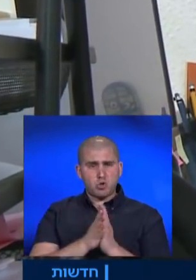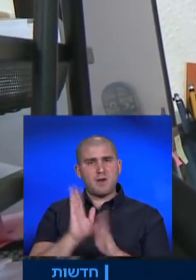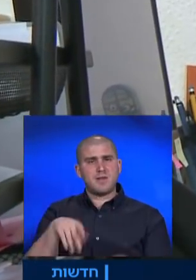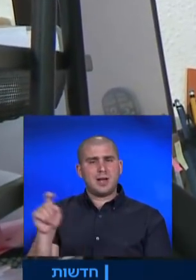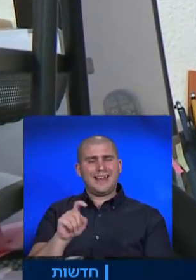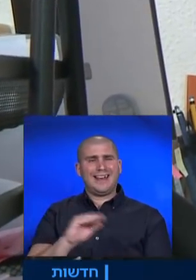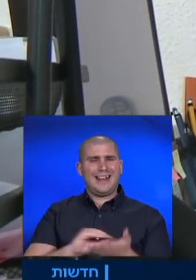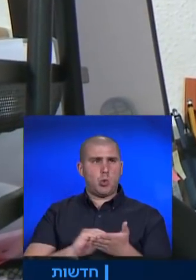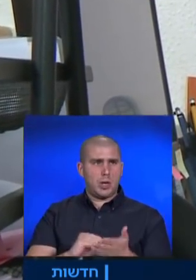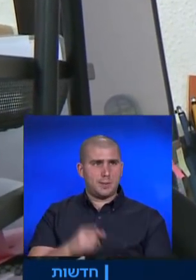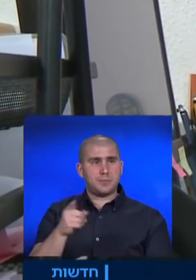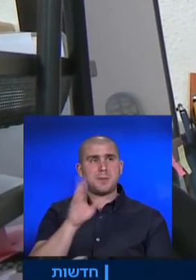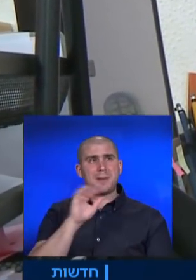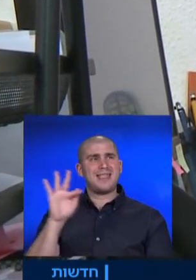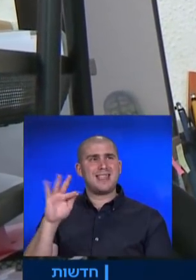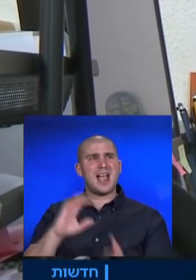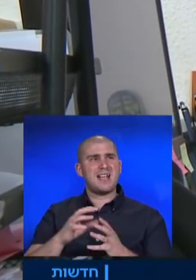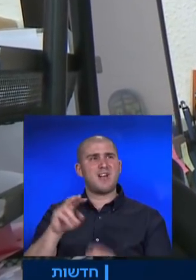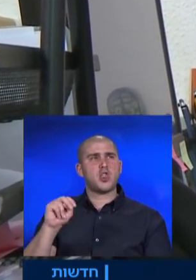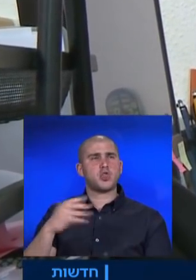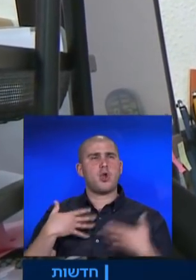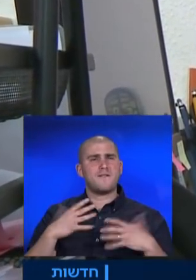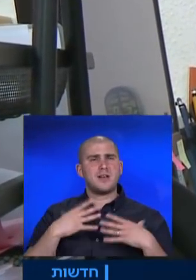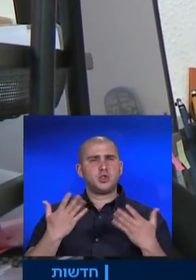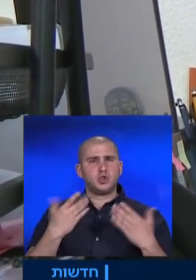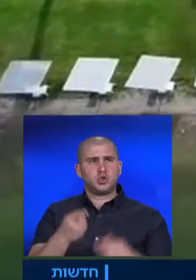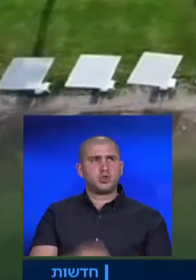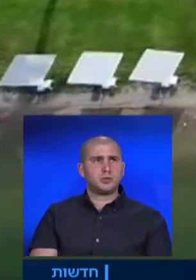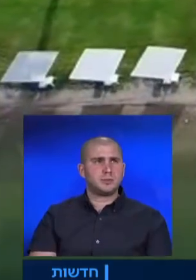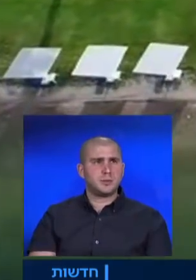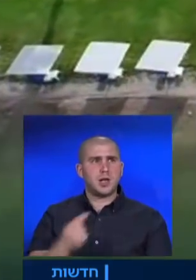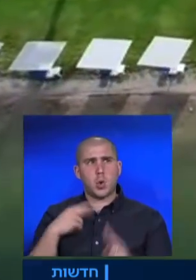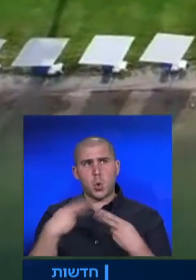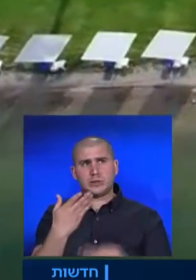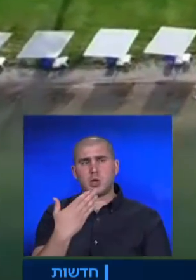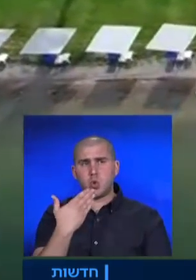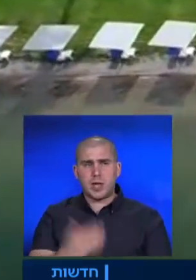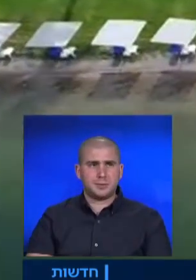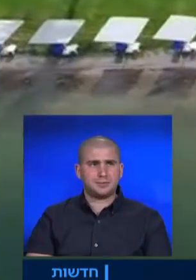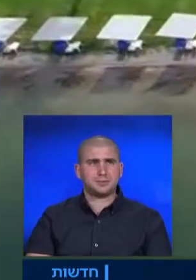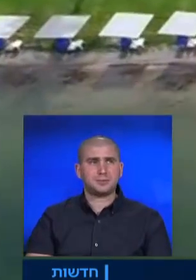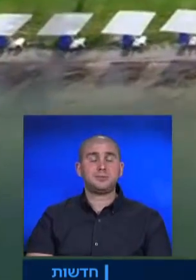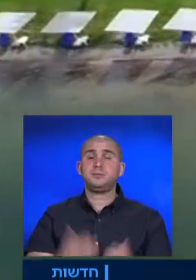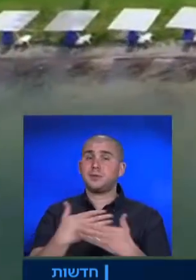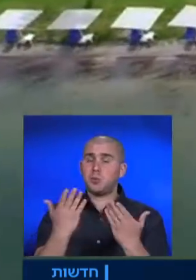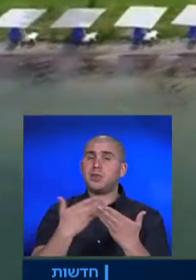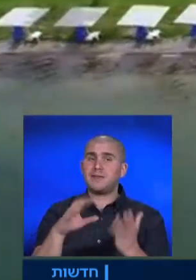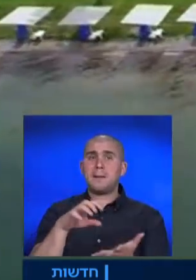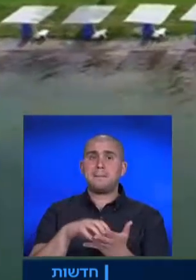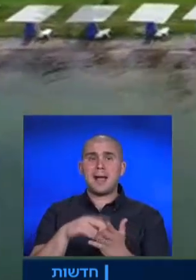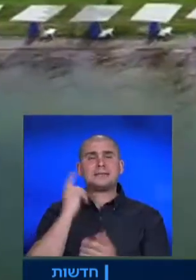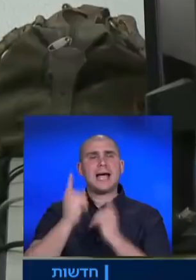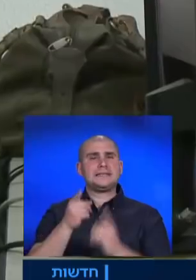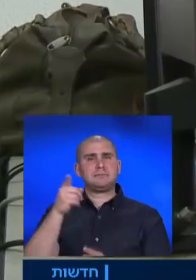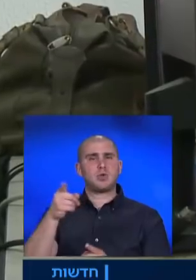עליה מכפר הנופש בעין גב, התקשרת? אני חוזרת עלייך, תודה. הבוקר נפתח מרכז ההזמנות בתיירות עין